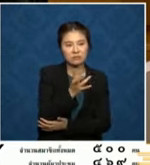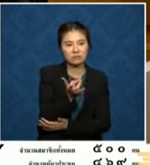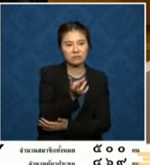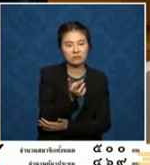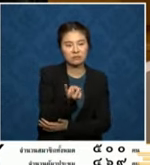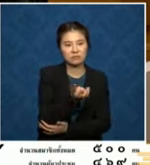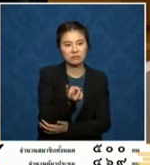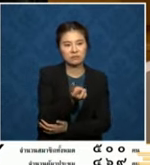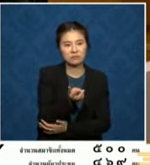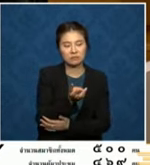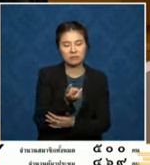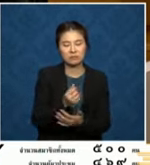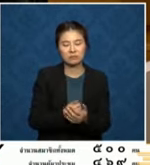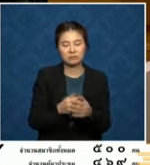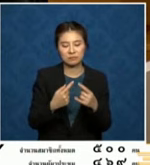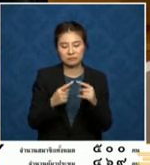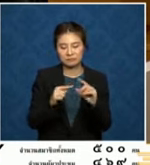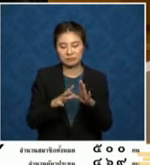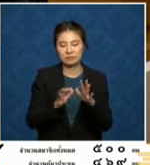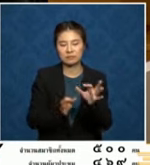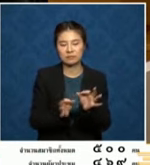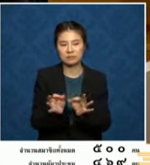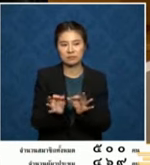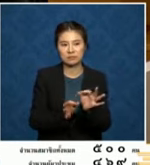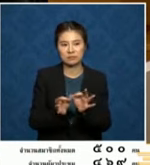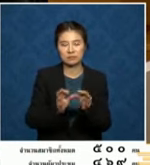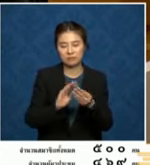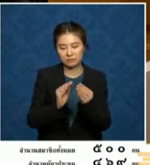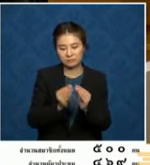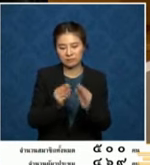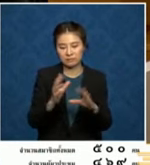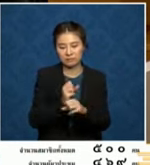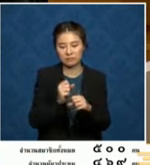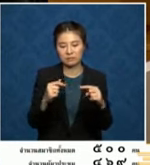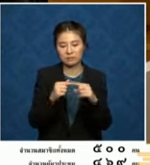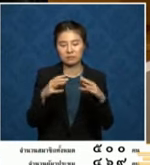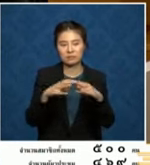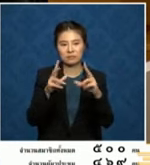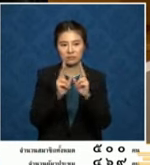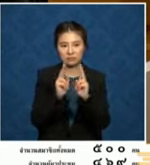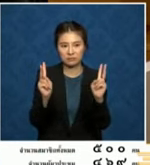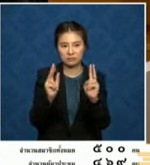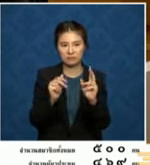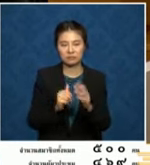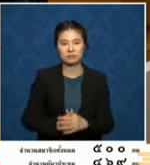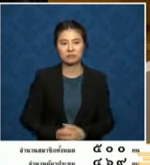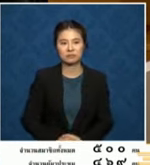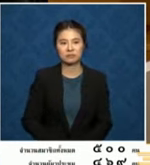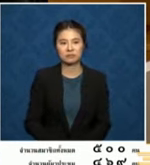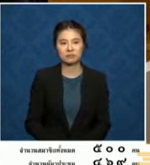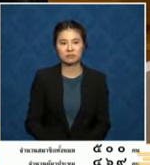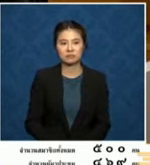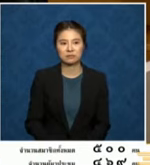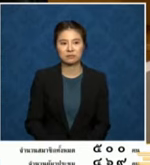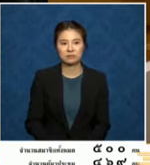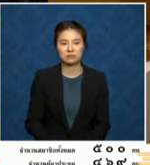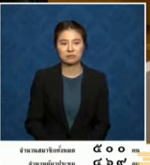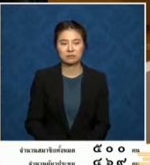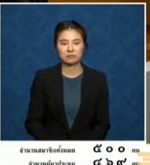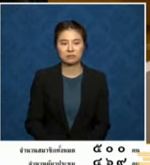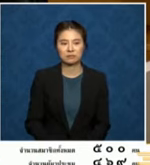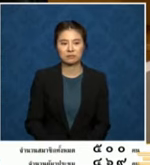ต่ทั้งหมดเนี่ยอันนี้คือข้อชี้แจงที่เรียกได้ในชั้นกรรมาธิการหลังจากก็ขอมาพอสมควรบวกเลขแล้วก็ตั